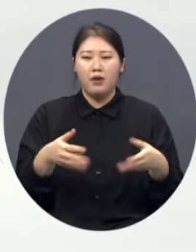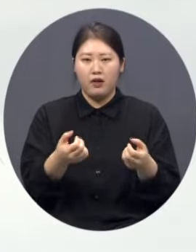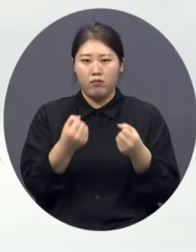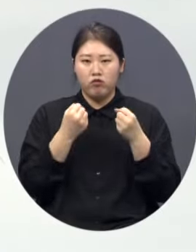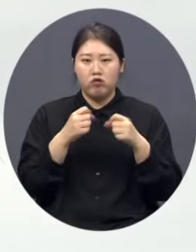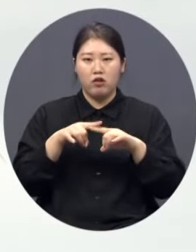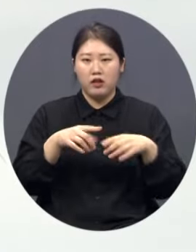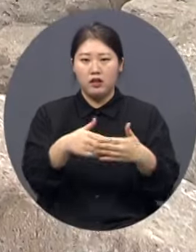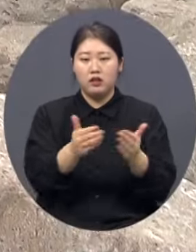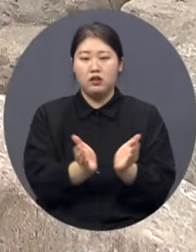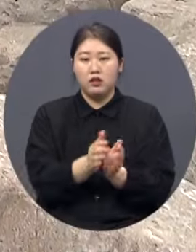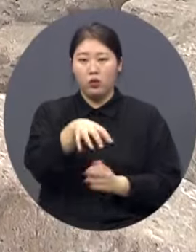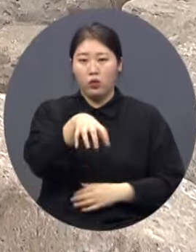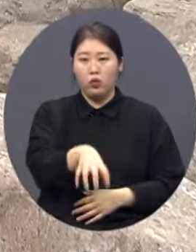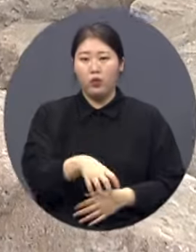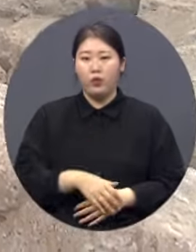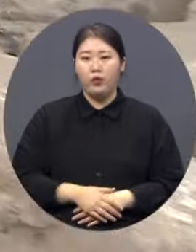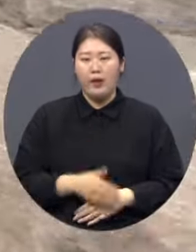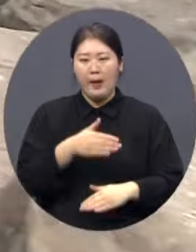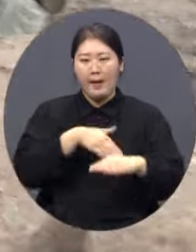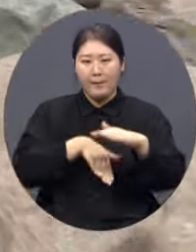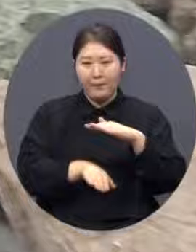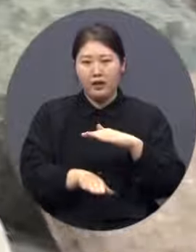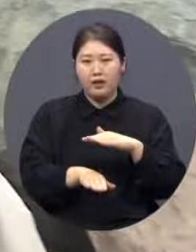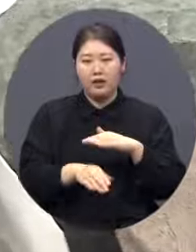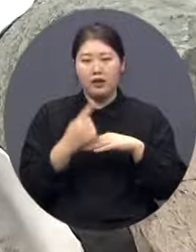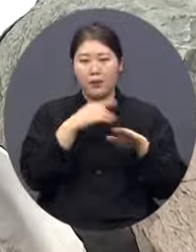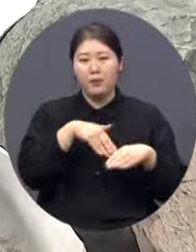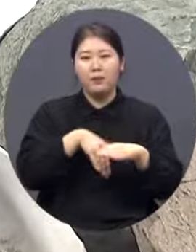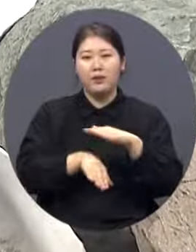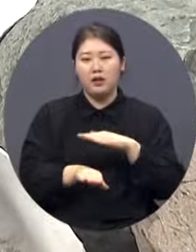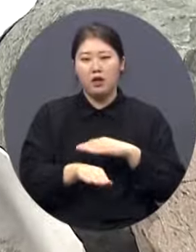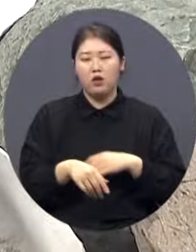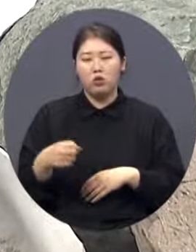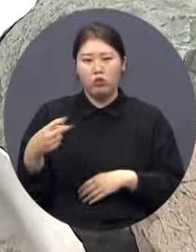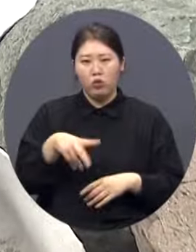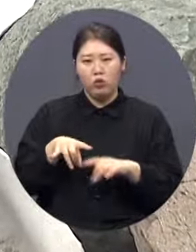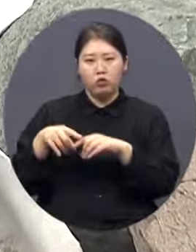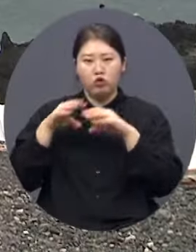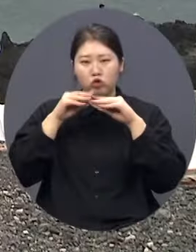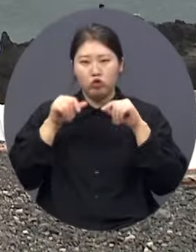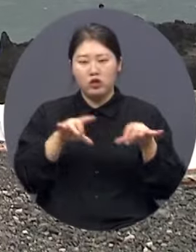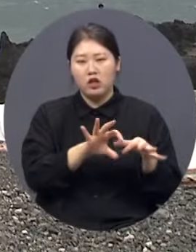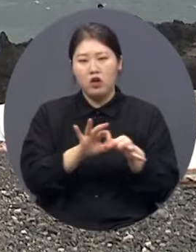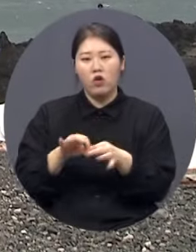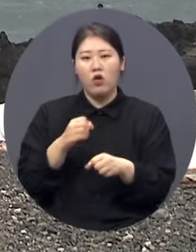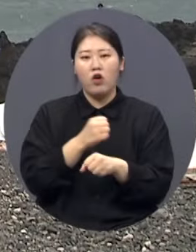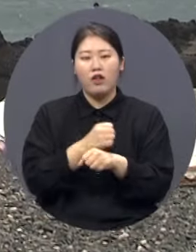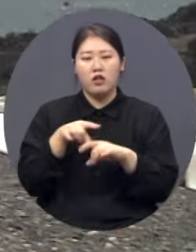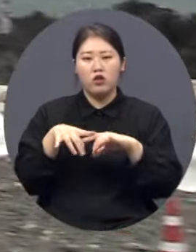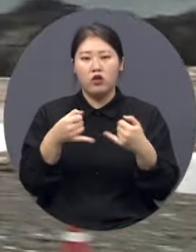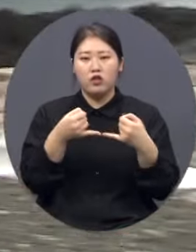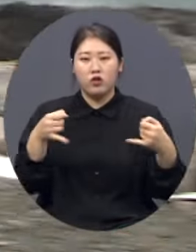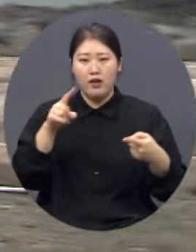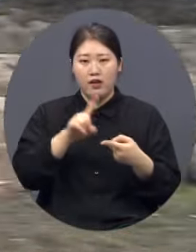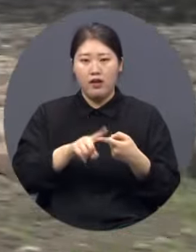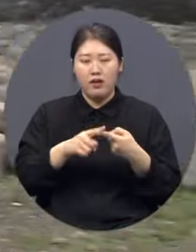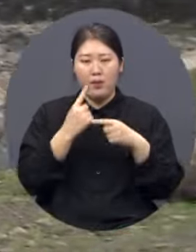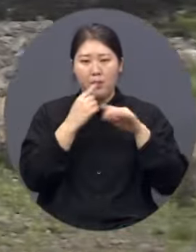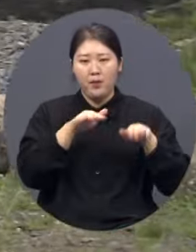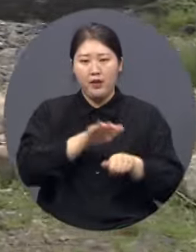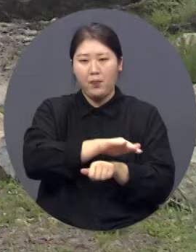현장입니다 바다의 발전기와 육지의 변전소를 연결하는 전선을 해안에 묻고